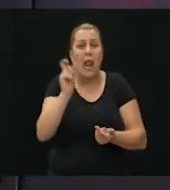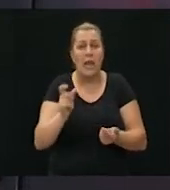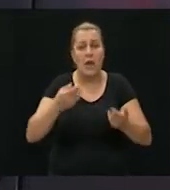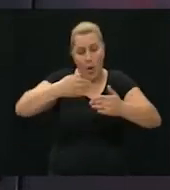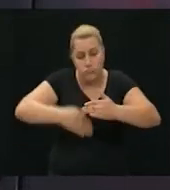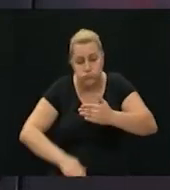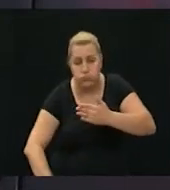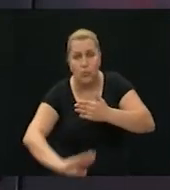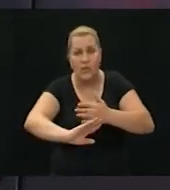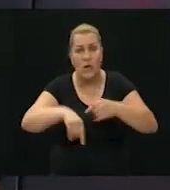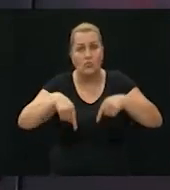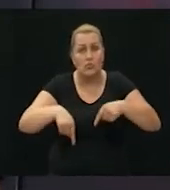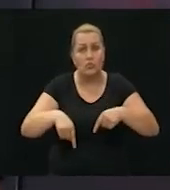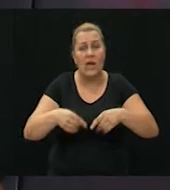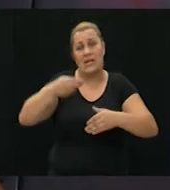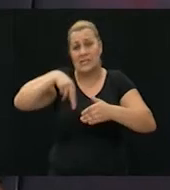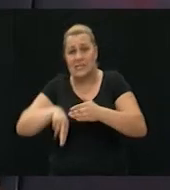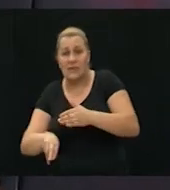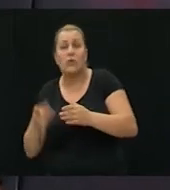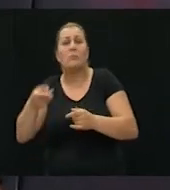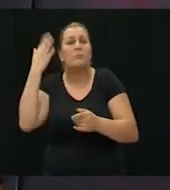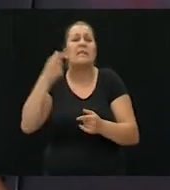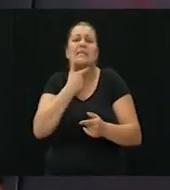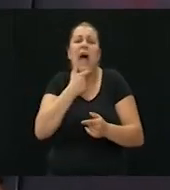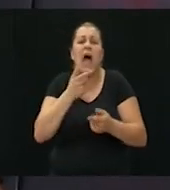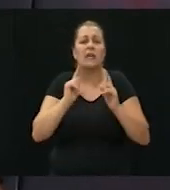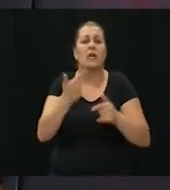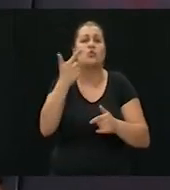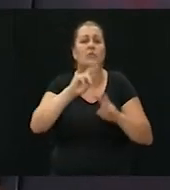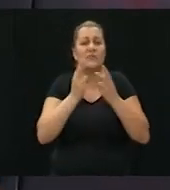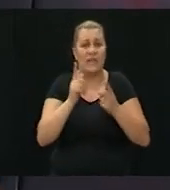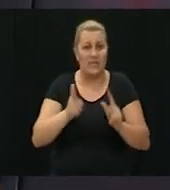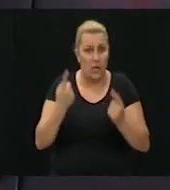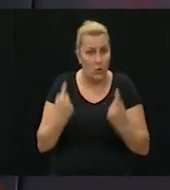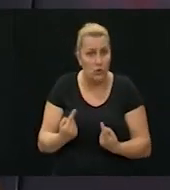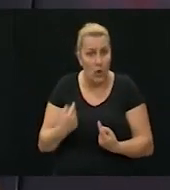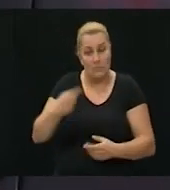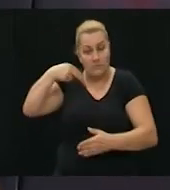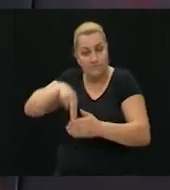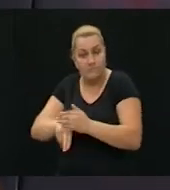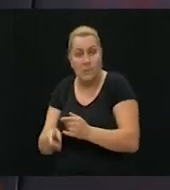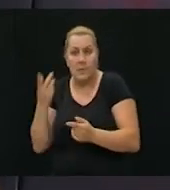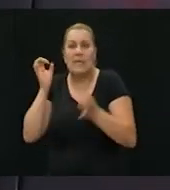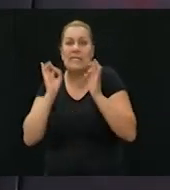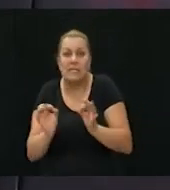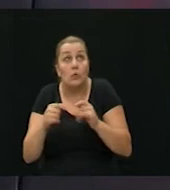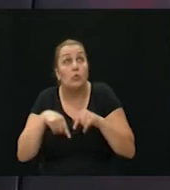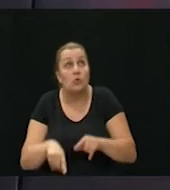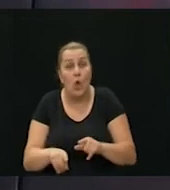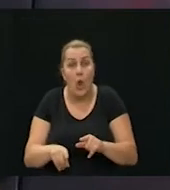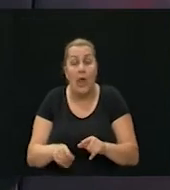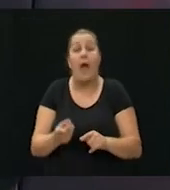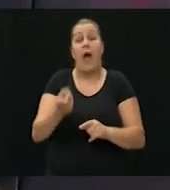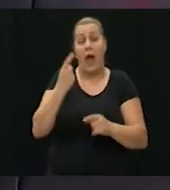trošni, plavljivi, kiša je padala par dana prije. I osjećali smo jednu sigurnost u tim